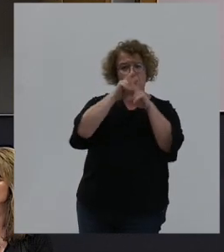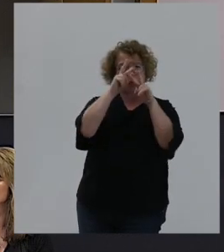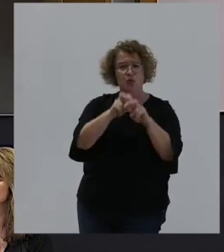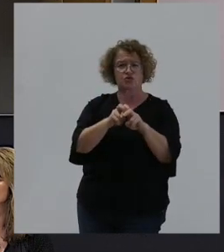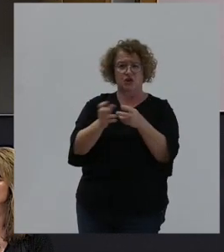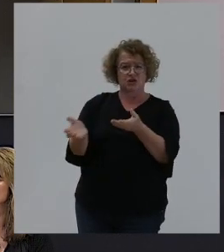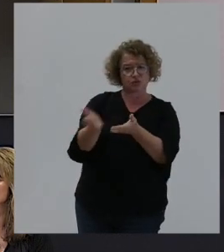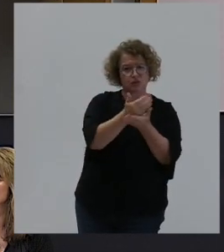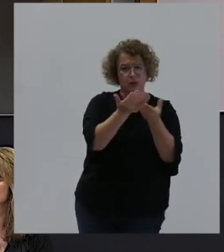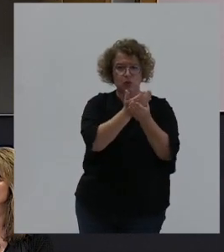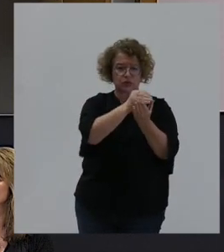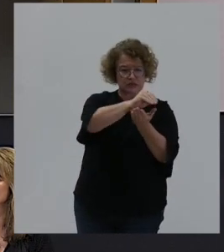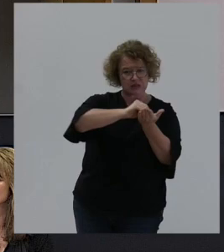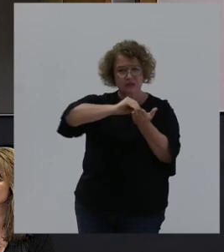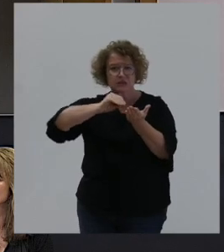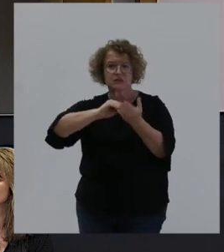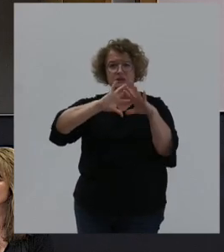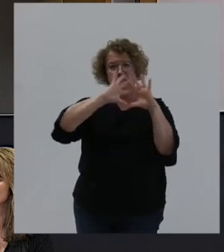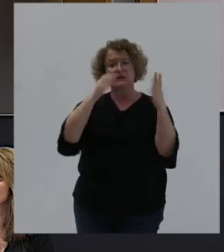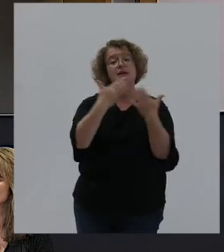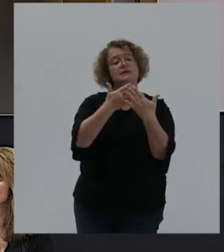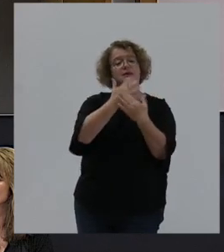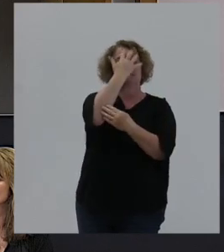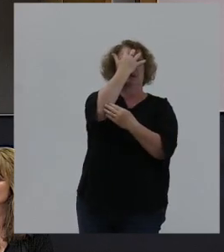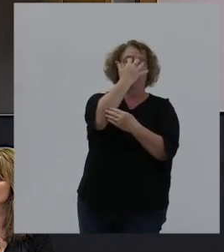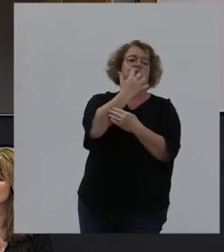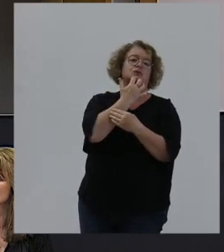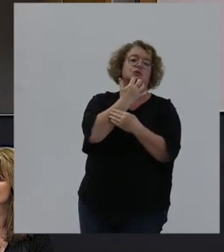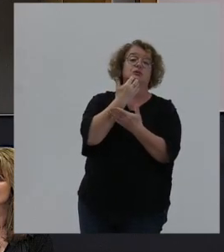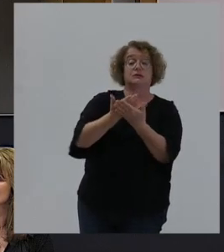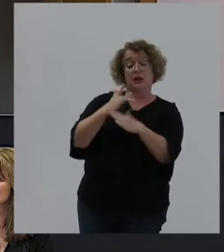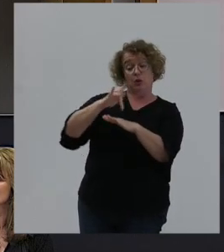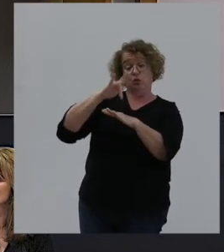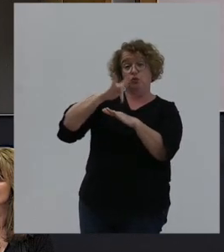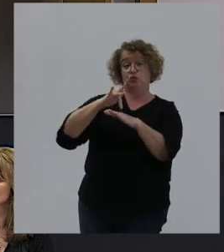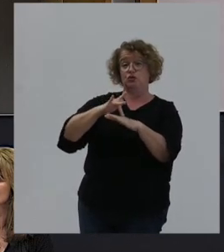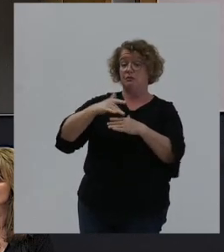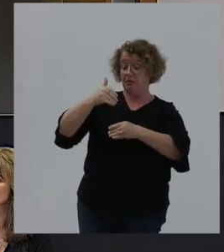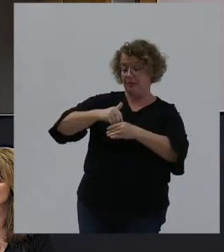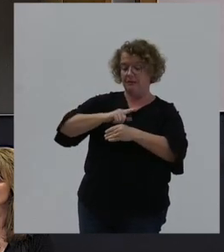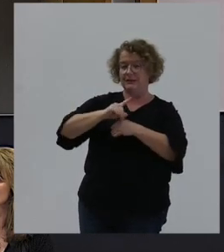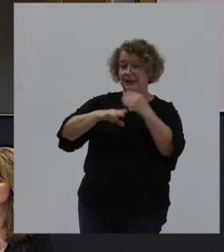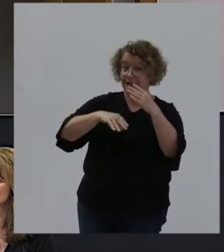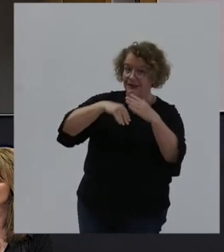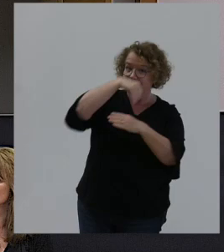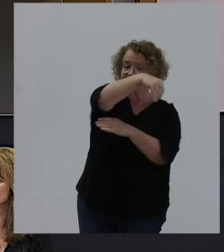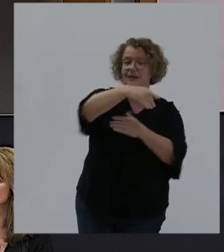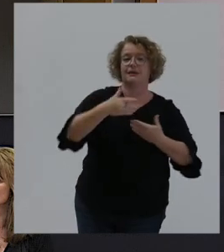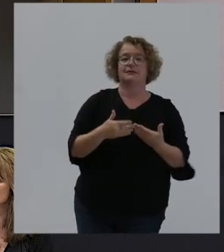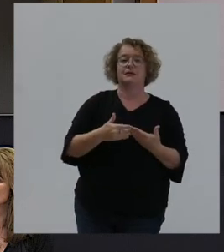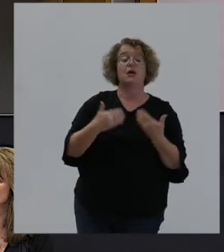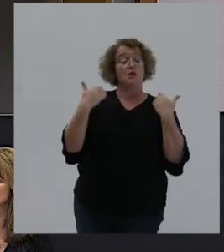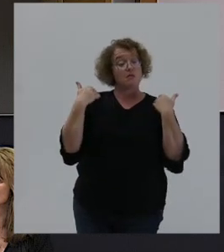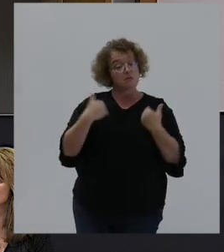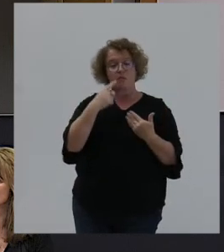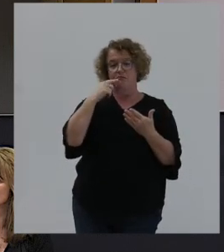travail sérieux. Et ce travail, il a été fait, externalisé, ce qui est toujours mieux. D'ailleurs,